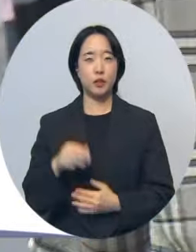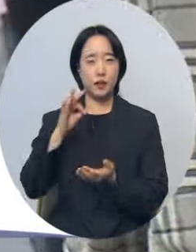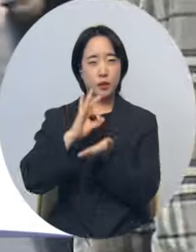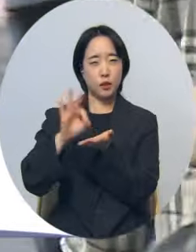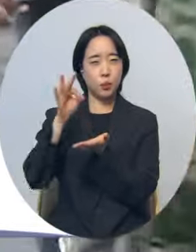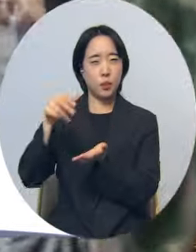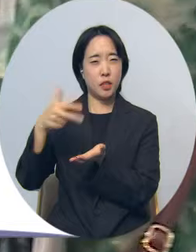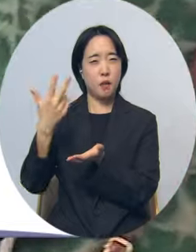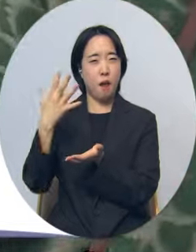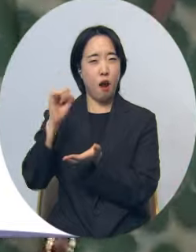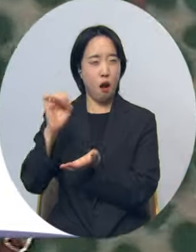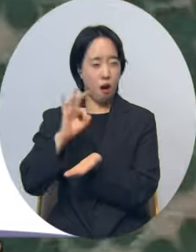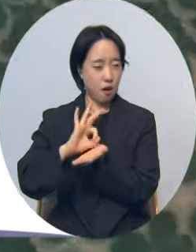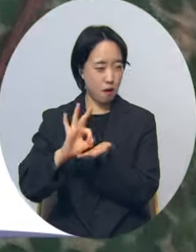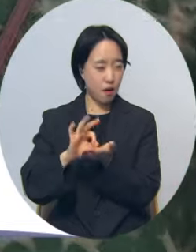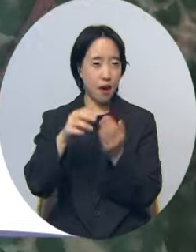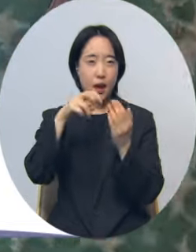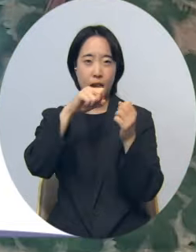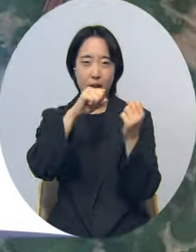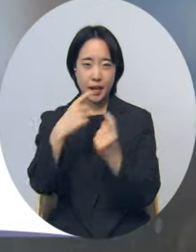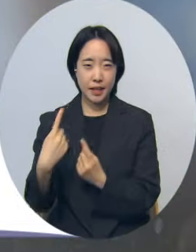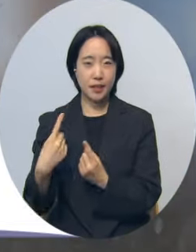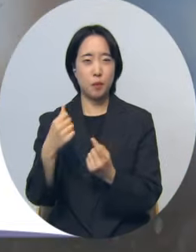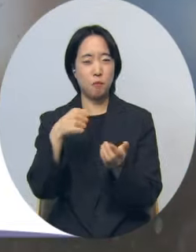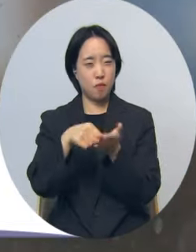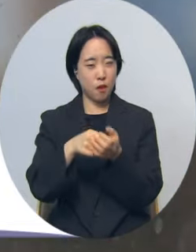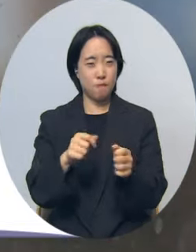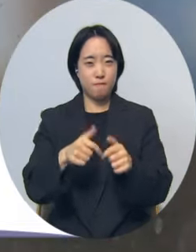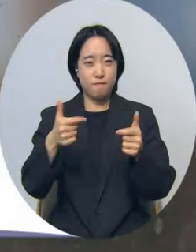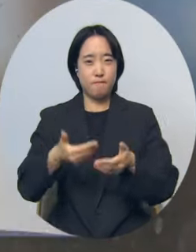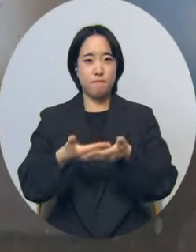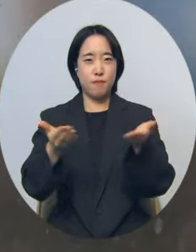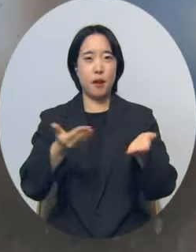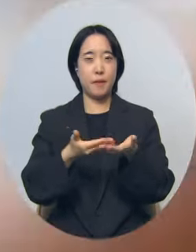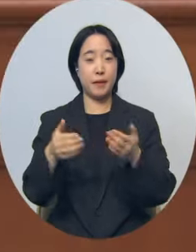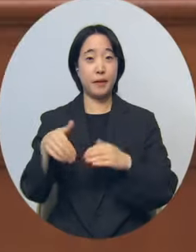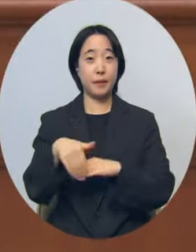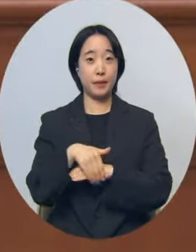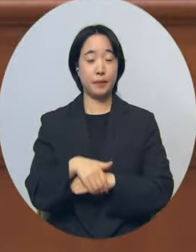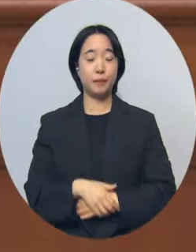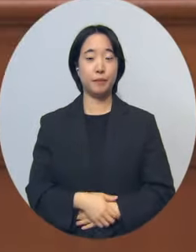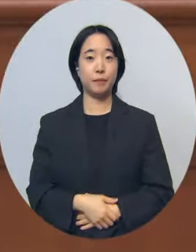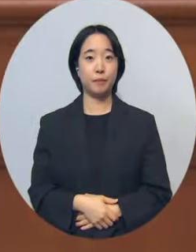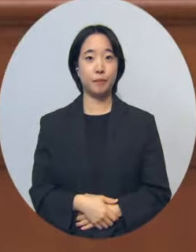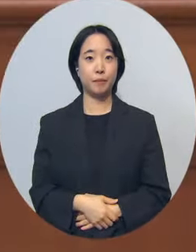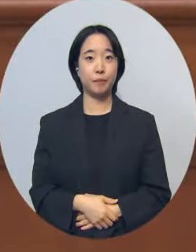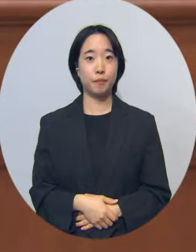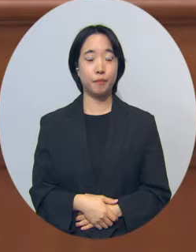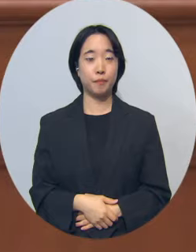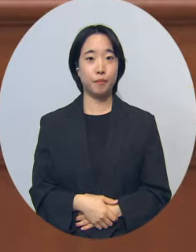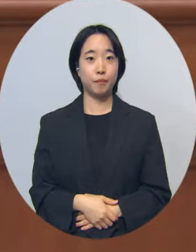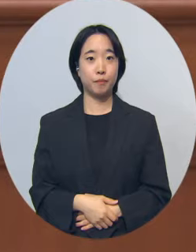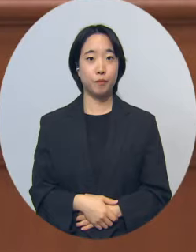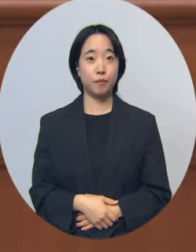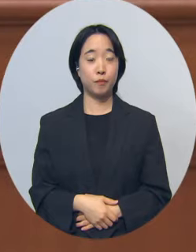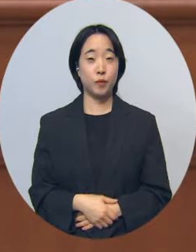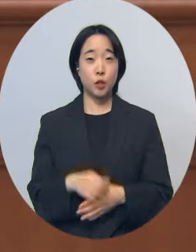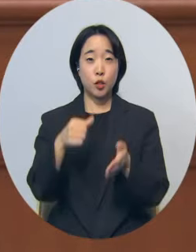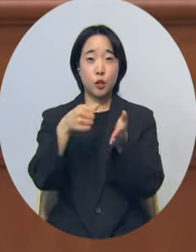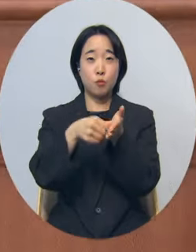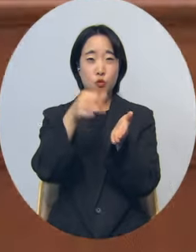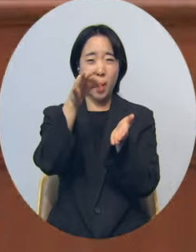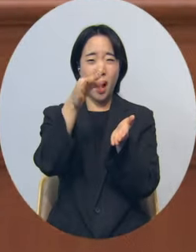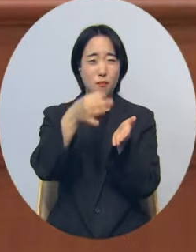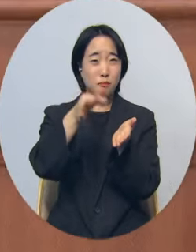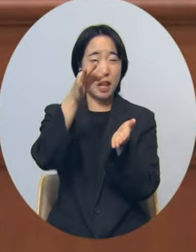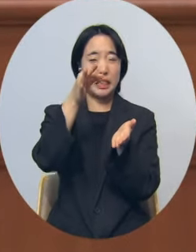60%까지 할인 지원에 나서고 온누리 상품권 활용도 확대할 예정입니다. 이에 정부는 물가 안정 기조를